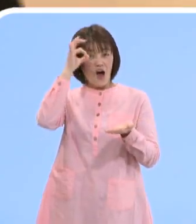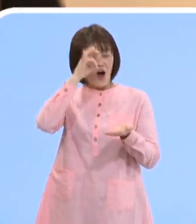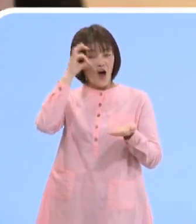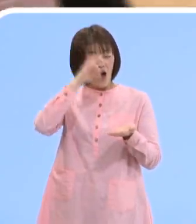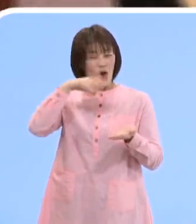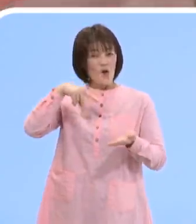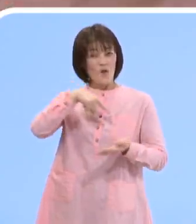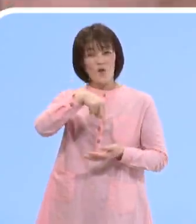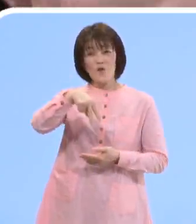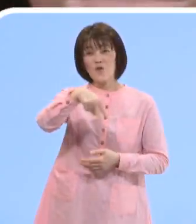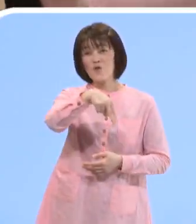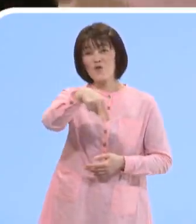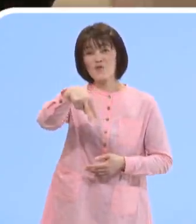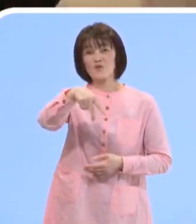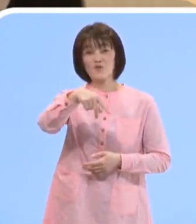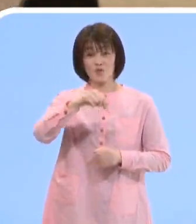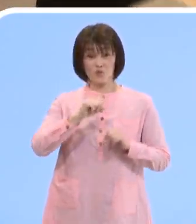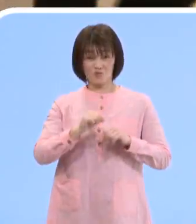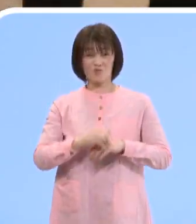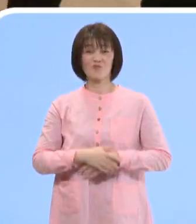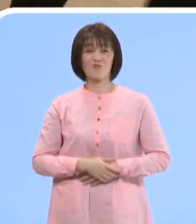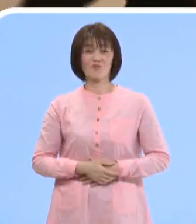しんでいるんです。